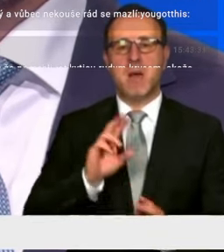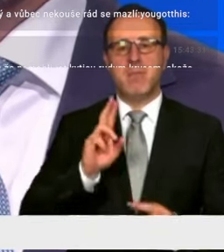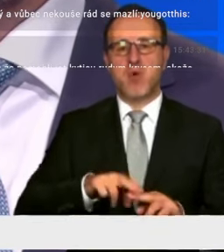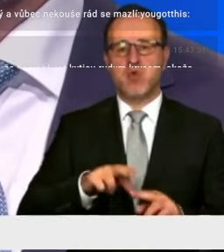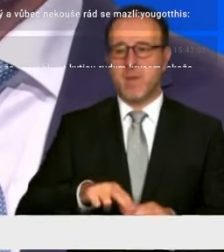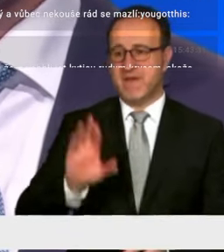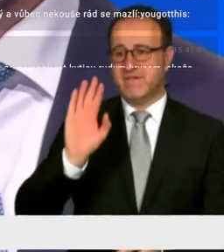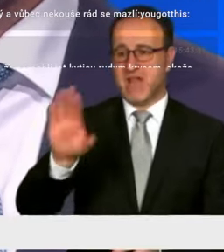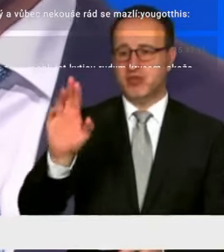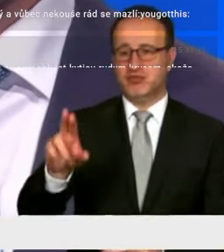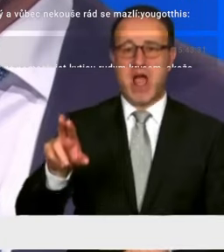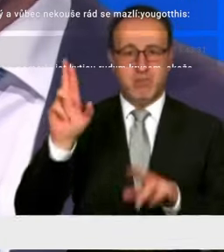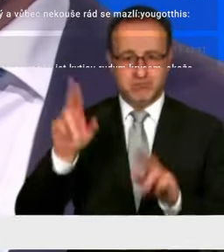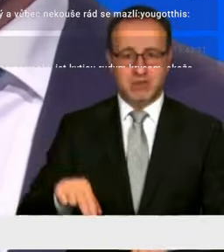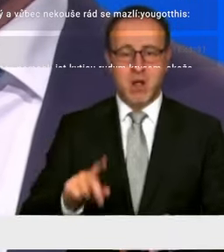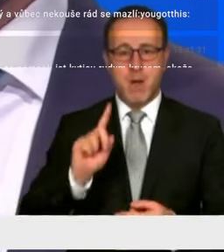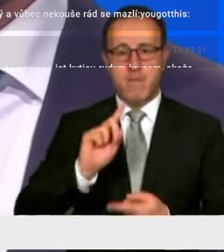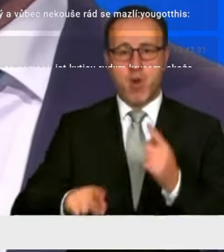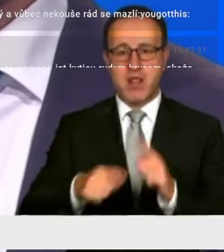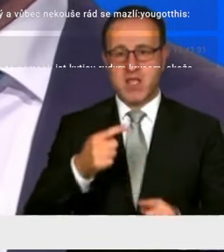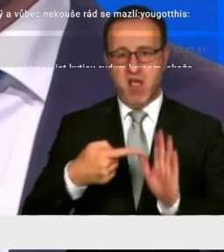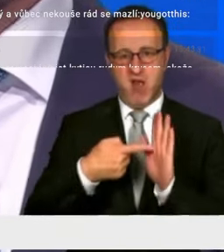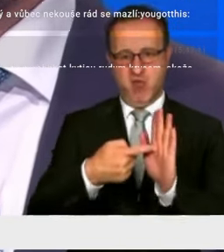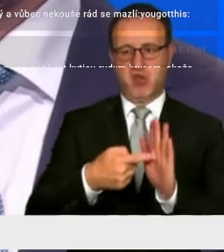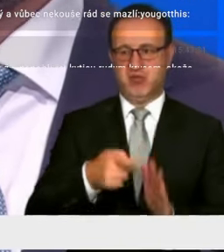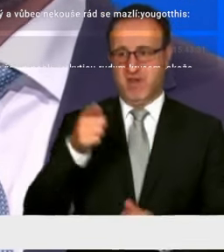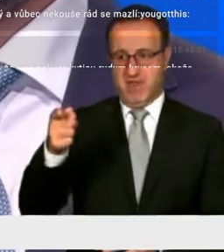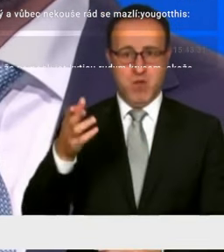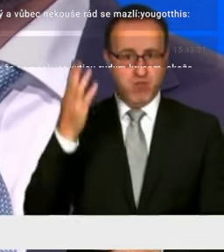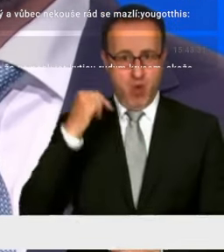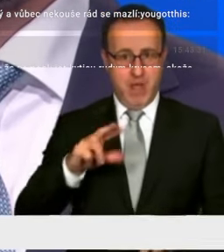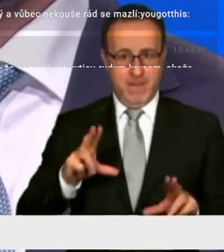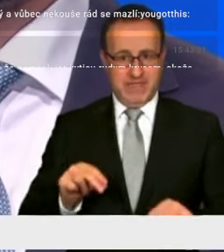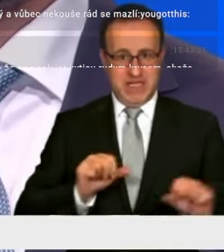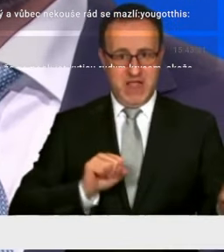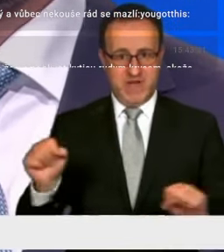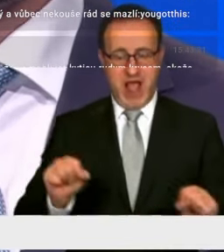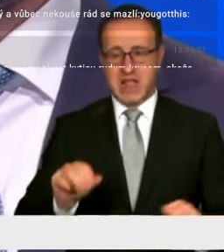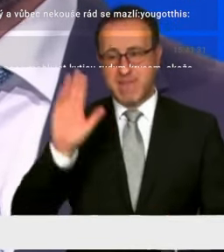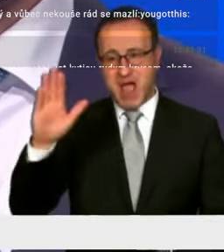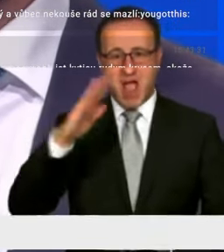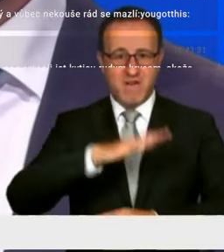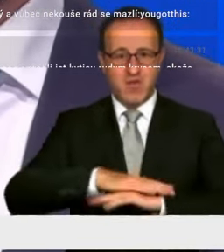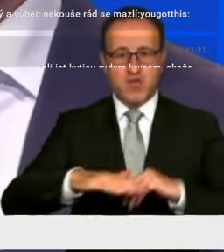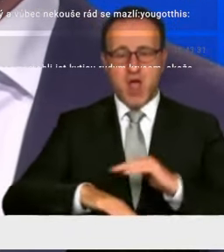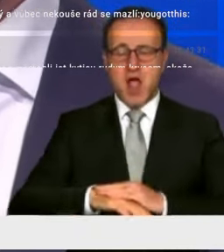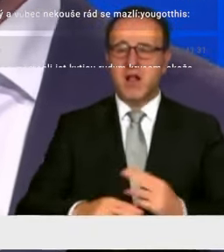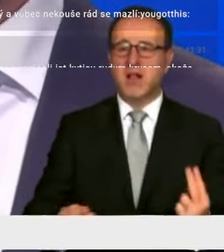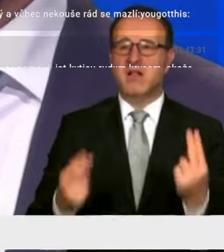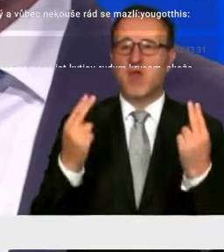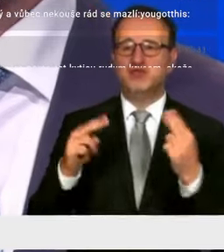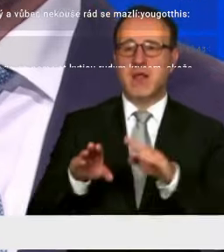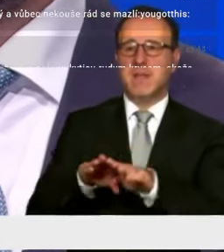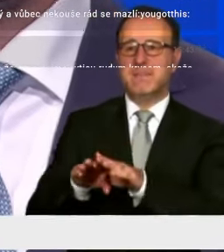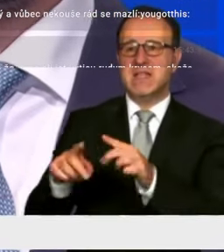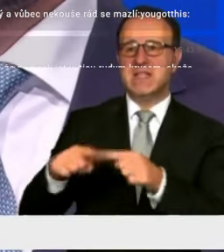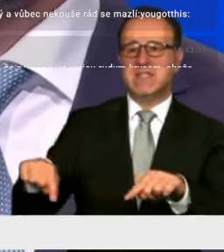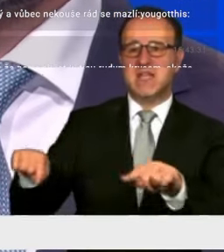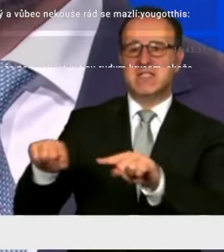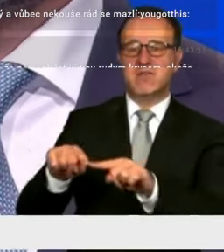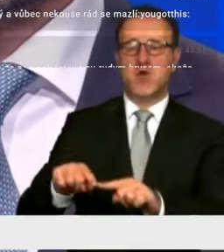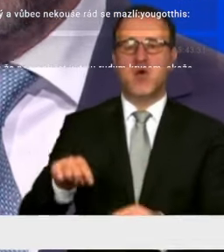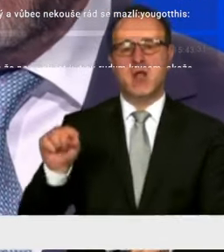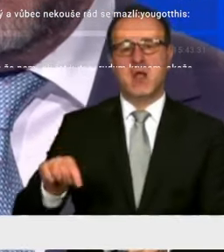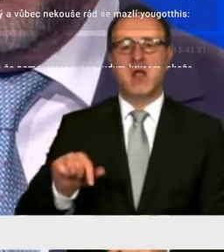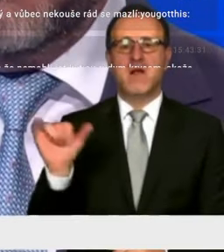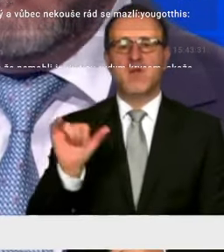reálna politická vizitka Veď ste boli predsedom vlády Mali ste v rukách tie najk rezorty našej krajiny kvôli ktorým ľudia